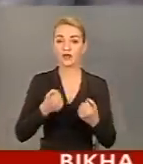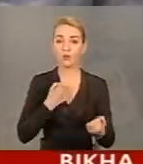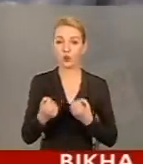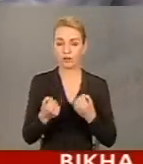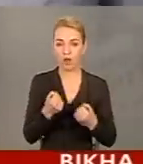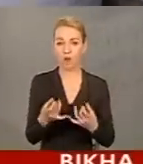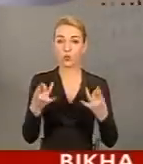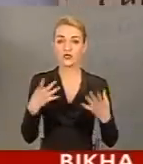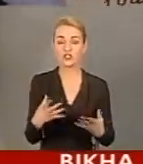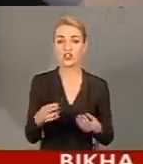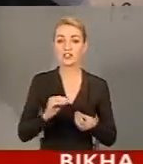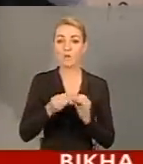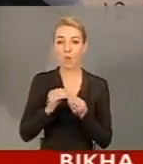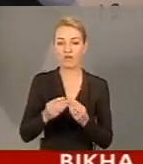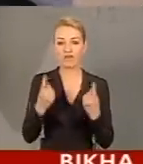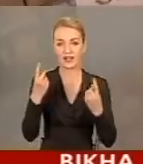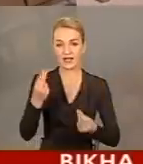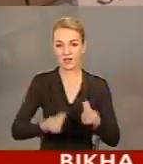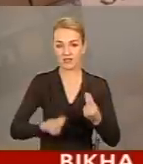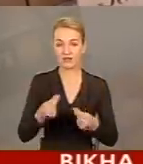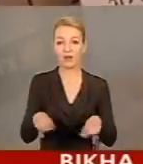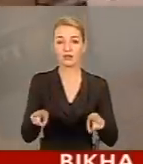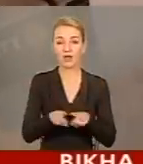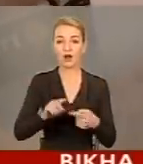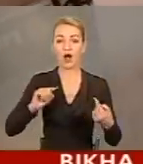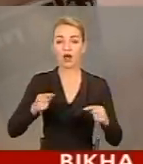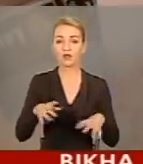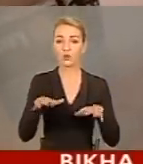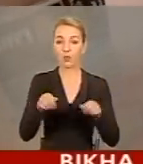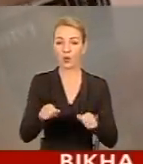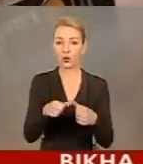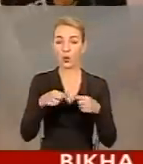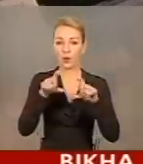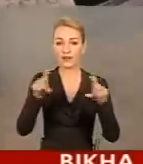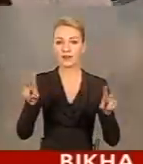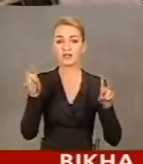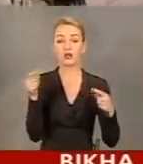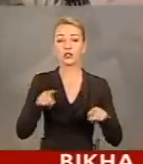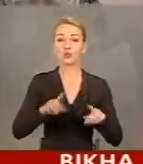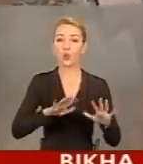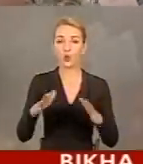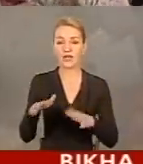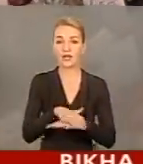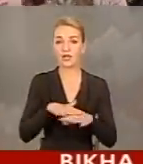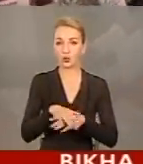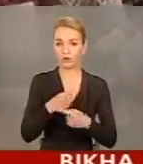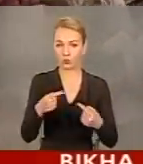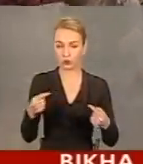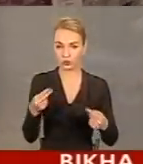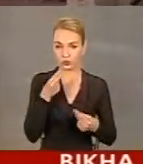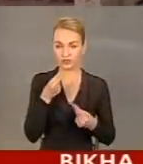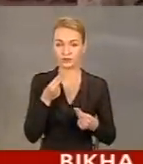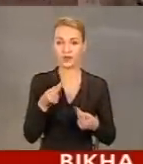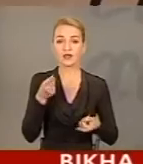боротьба, а простіше – змова великих гравців. Саме так антимонопольний комітет називає те, що коїться нині на ринкові продуктів.